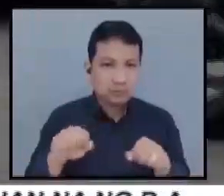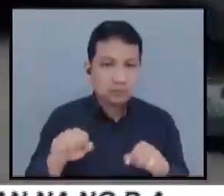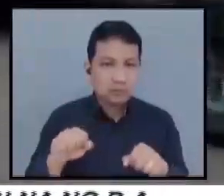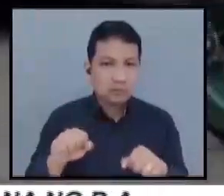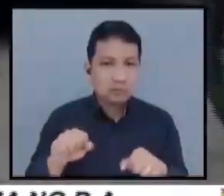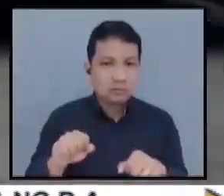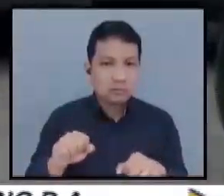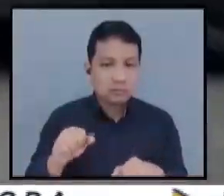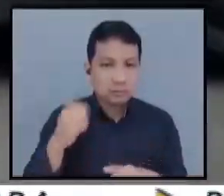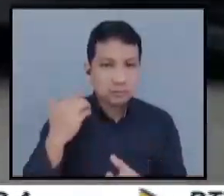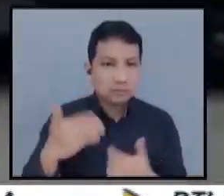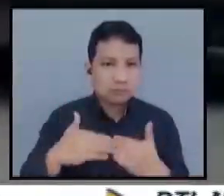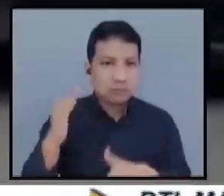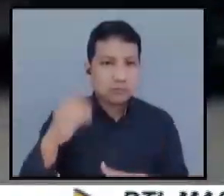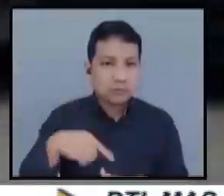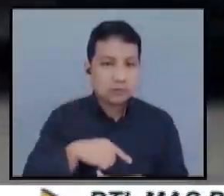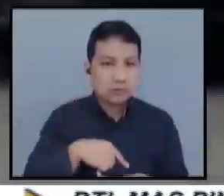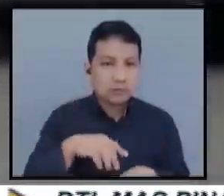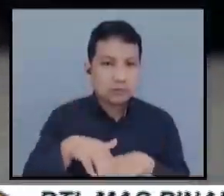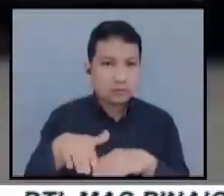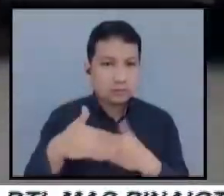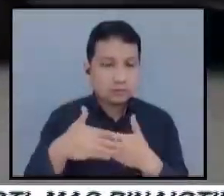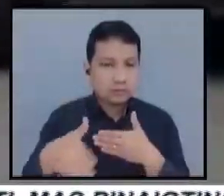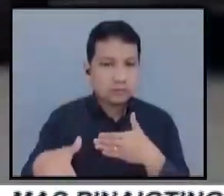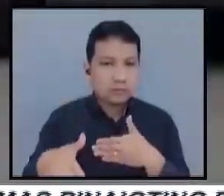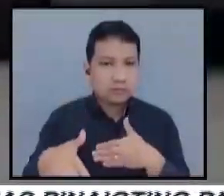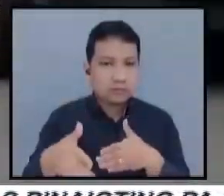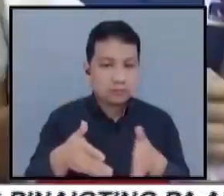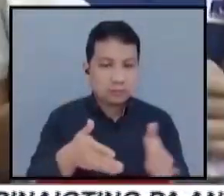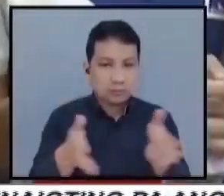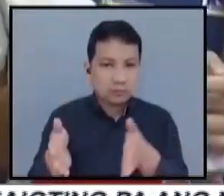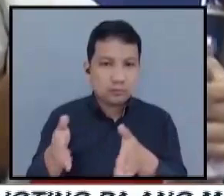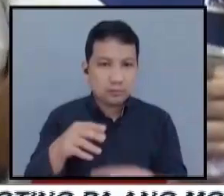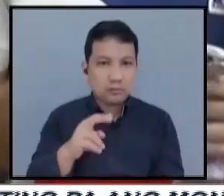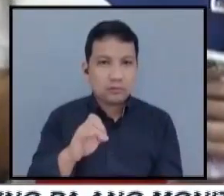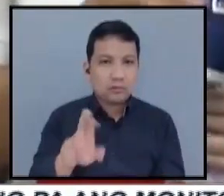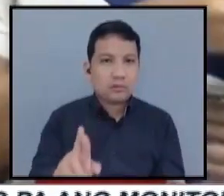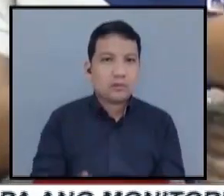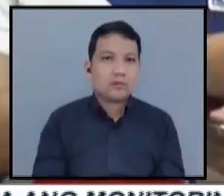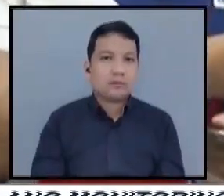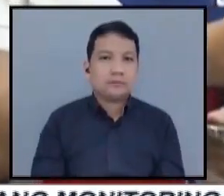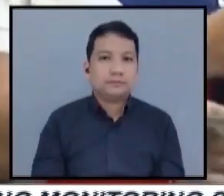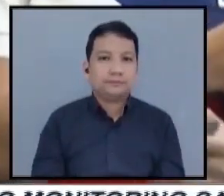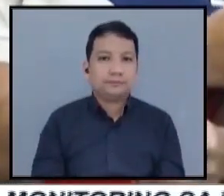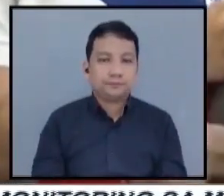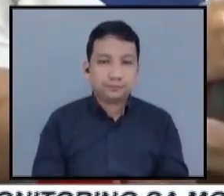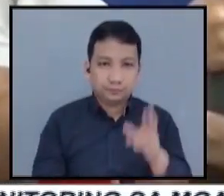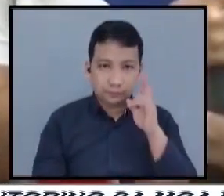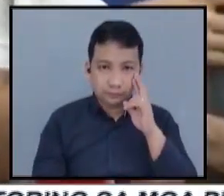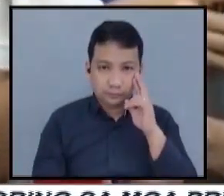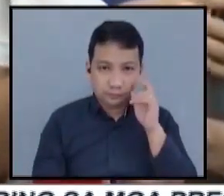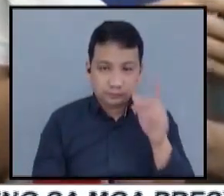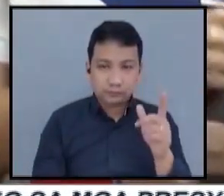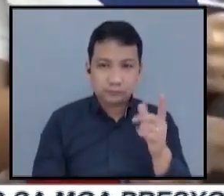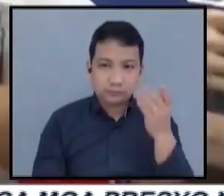dadaan sa mga pangunahing kalsada sa Metro Manila. Ryan